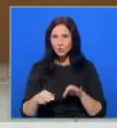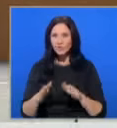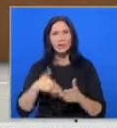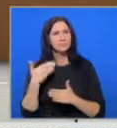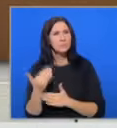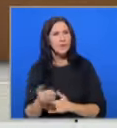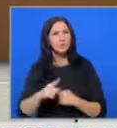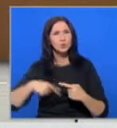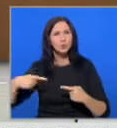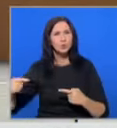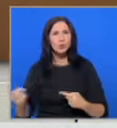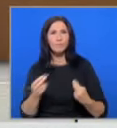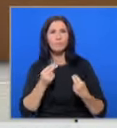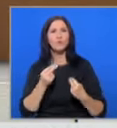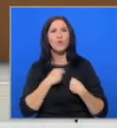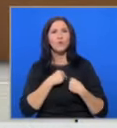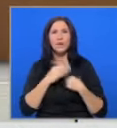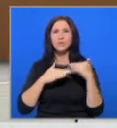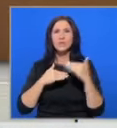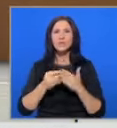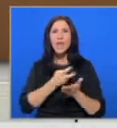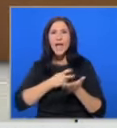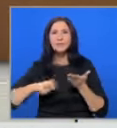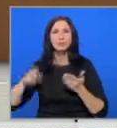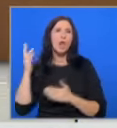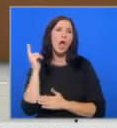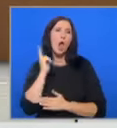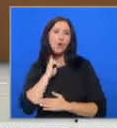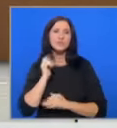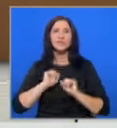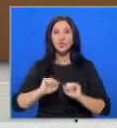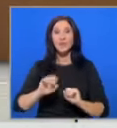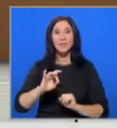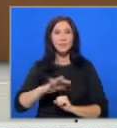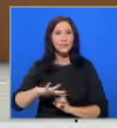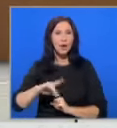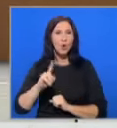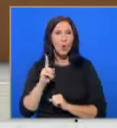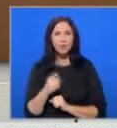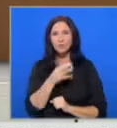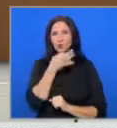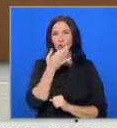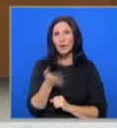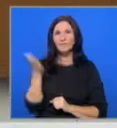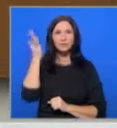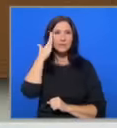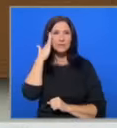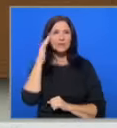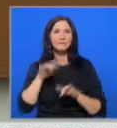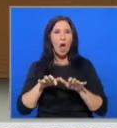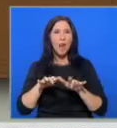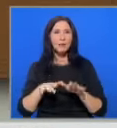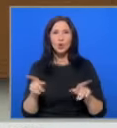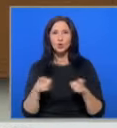след процедурата по доверено изграждане на изходния код в защитена среда, която се осигурява от Министерство на